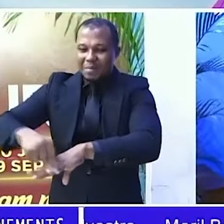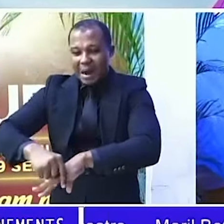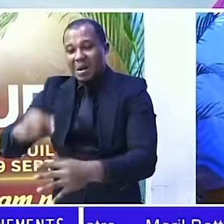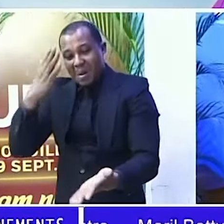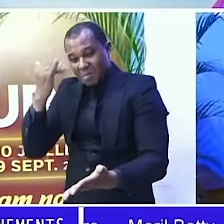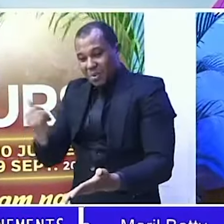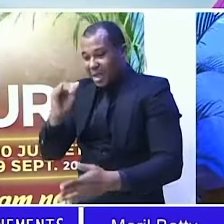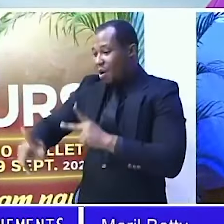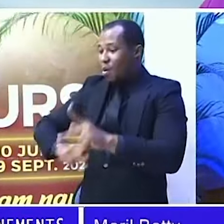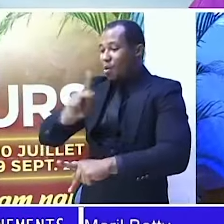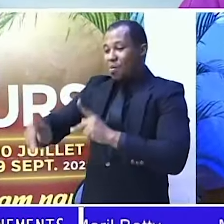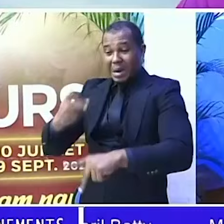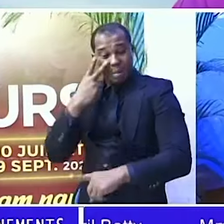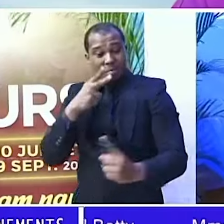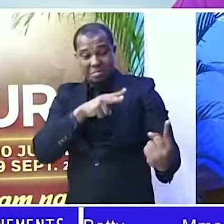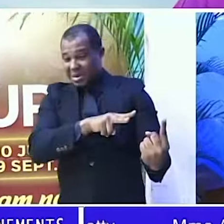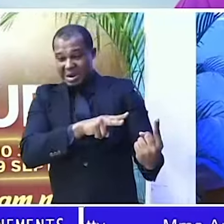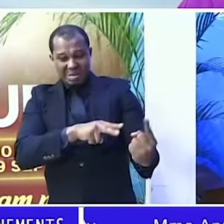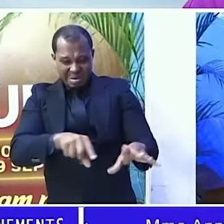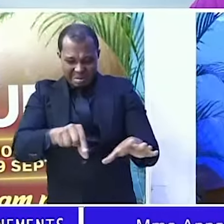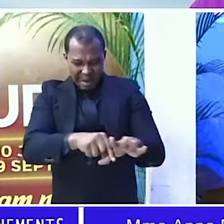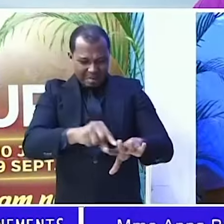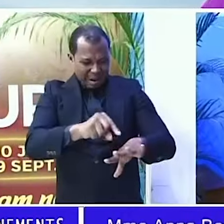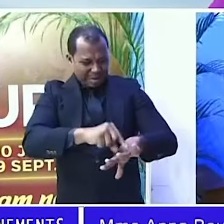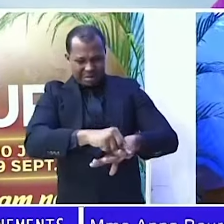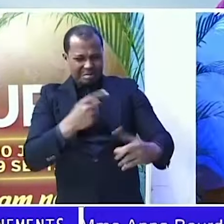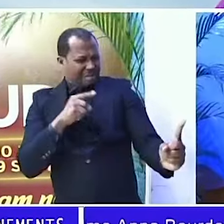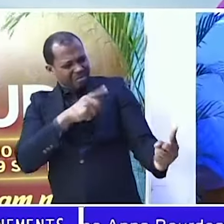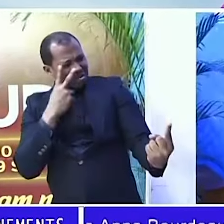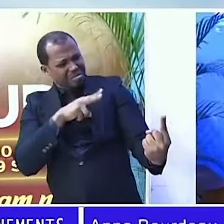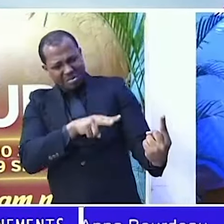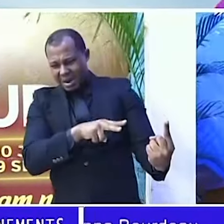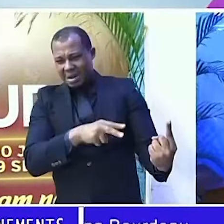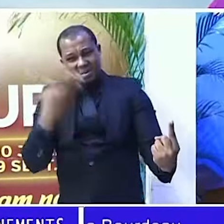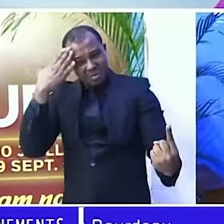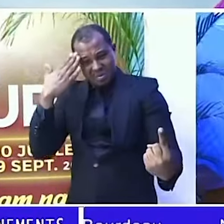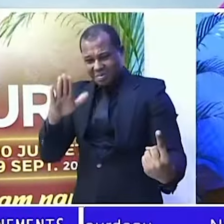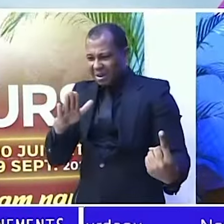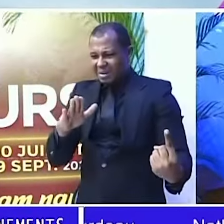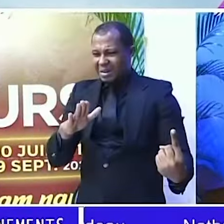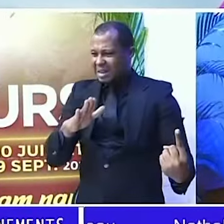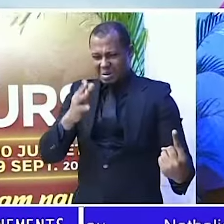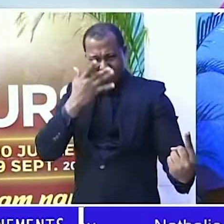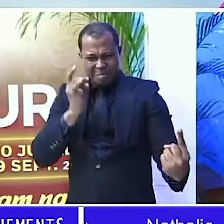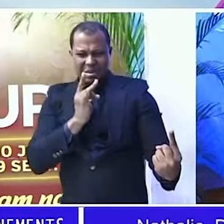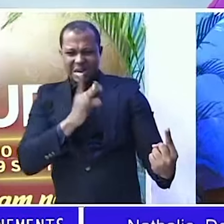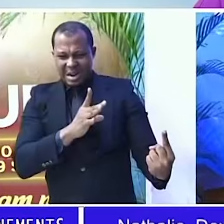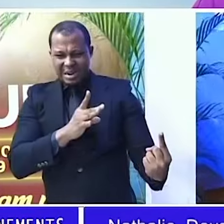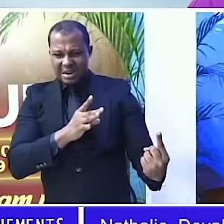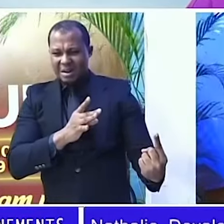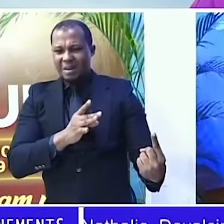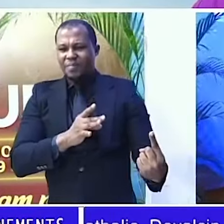gardé mal. Parce que vous avez fait, vous avez créé ces symboles, mais vous ne connaissez pas, ou fait pour intéressante.